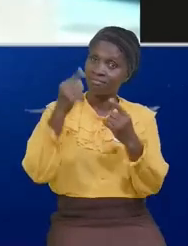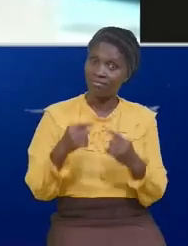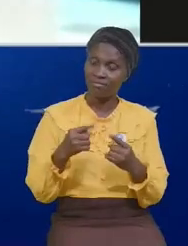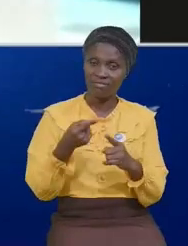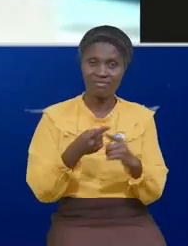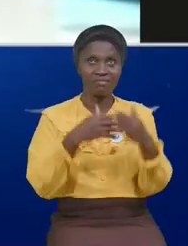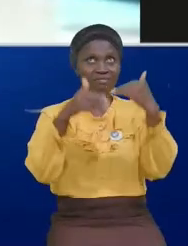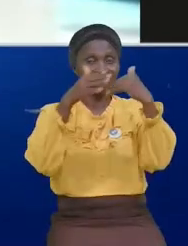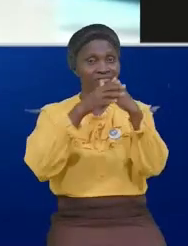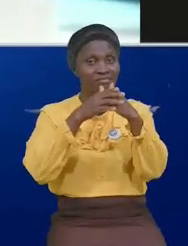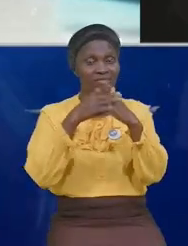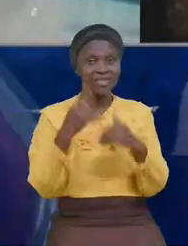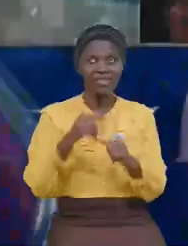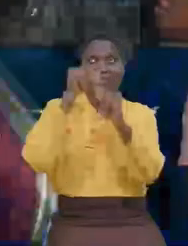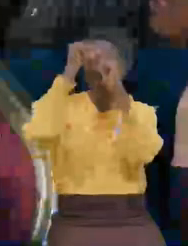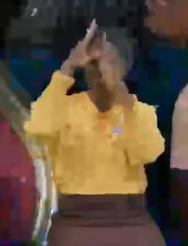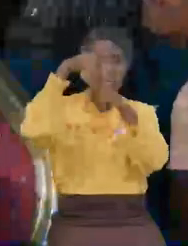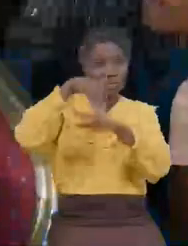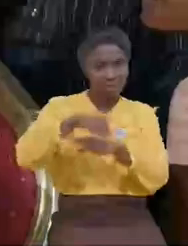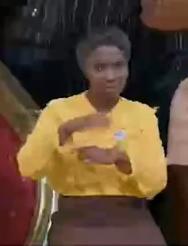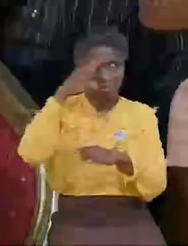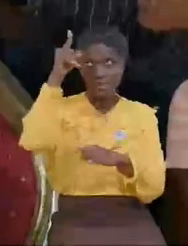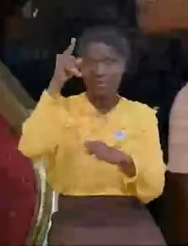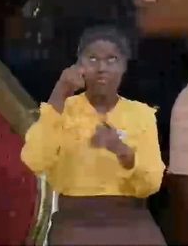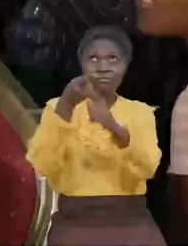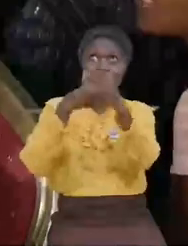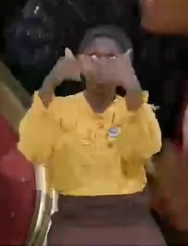ciel. Le Père l'a envoyé du ciel.